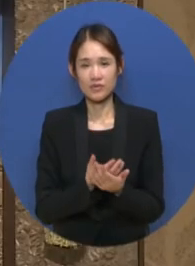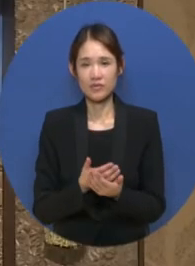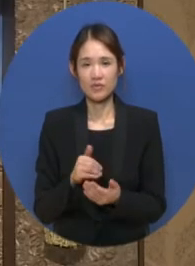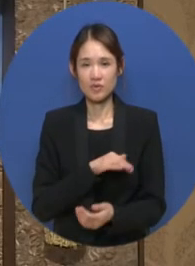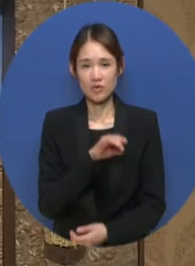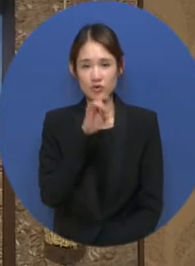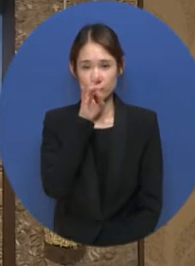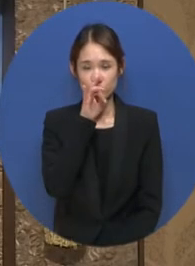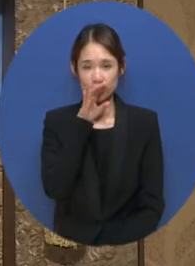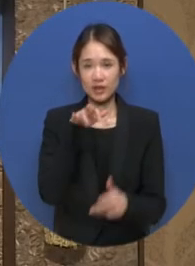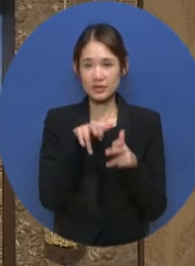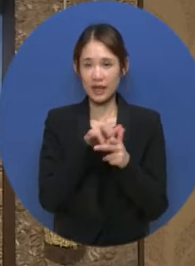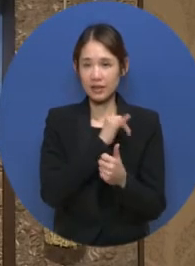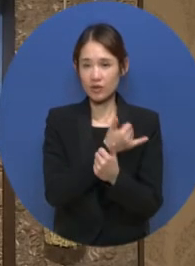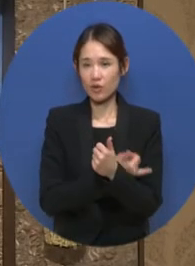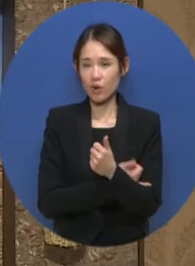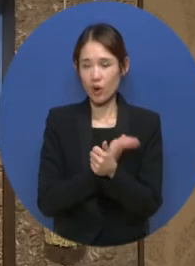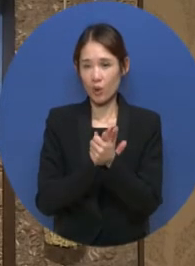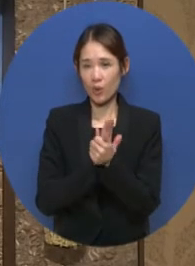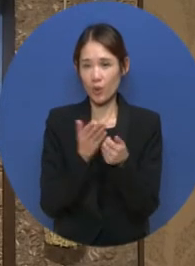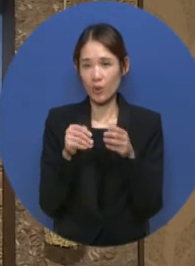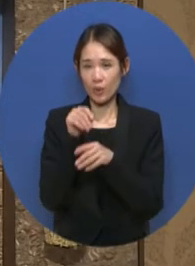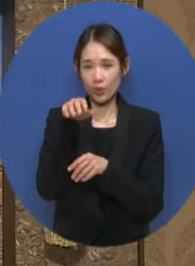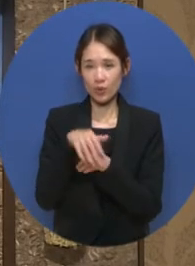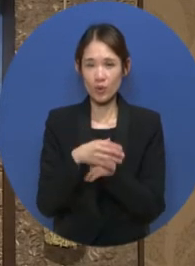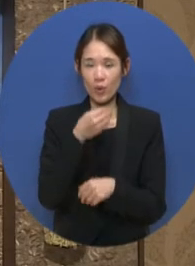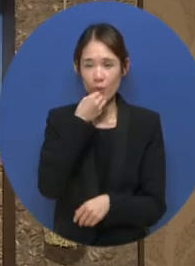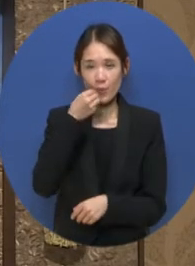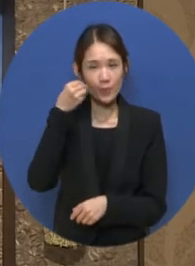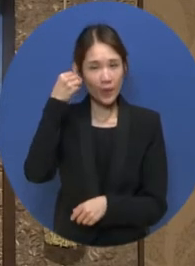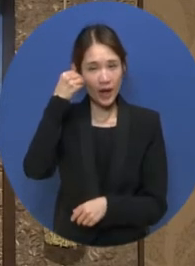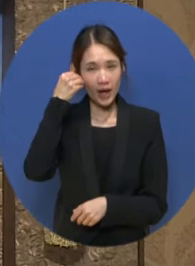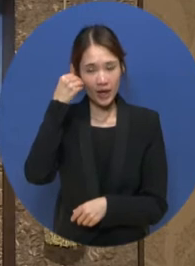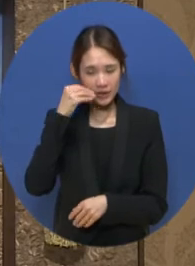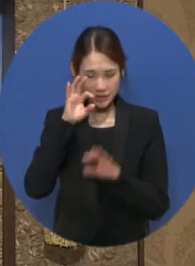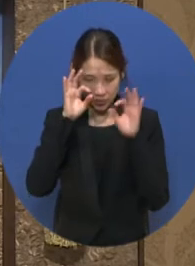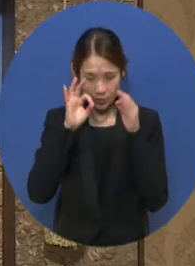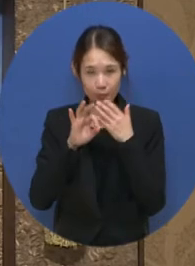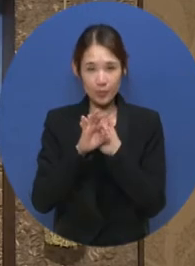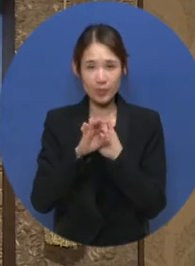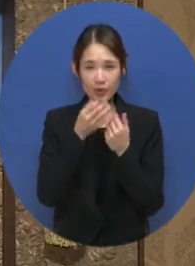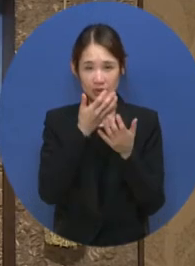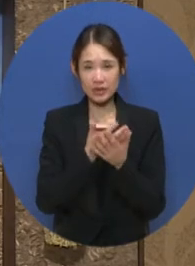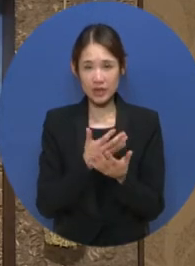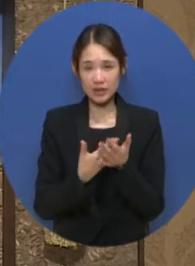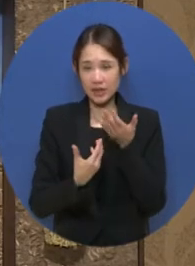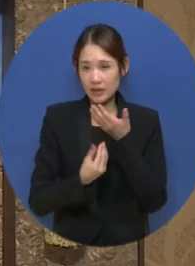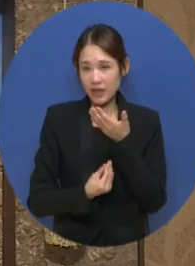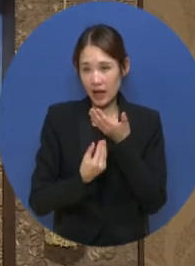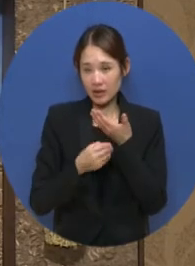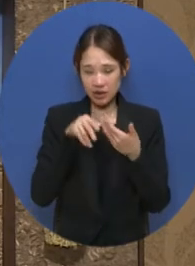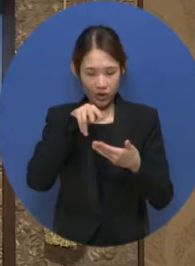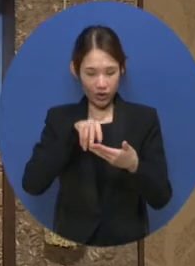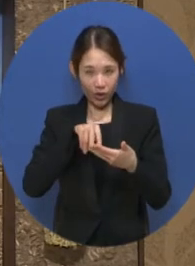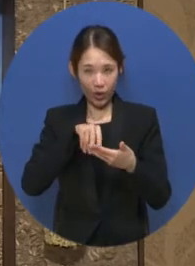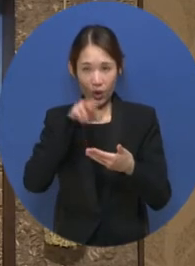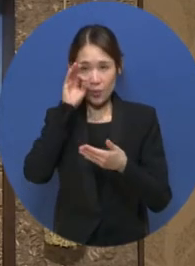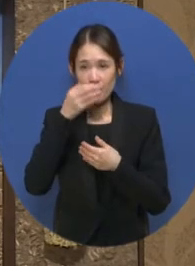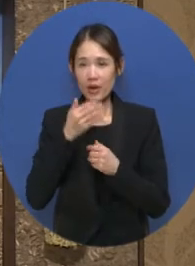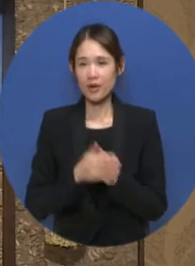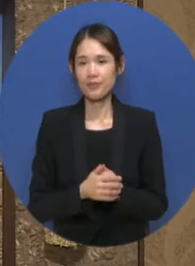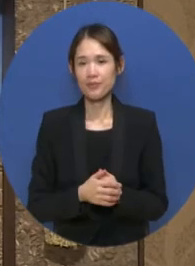이제 중앙 장인 거니 5 기간에 홈페이지에 들어오시면 건 자료들을 이제 다 온 더 더 받아서 보실 수도 있고요